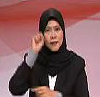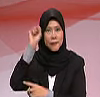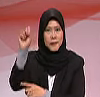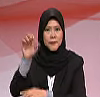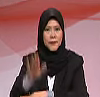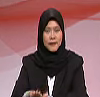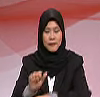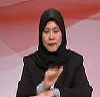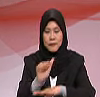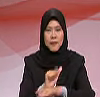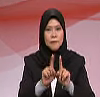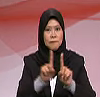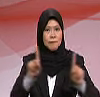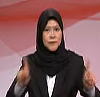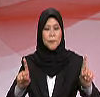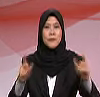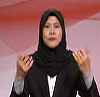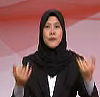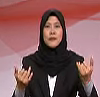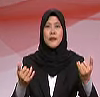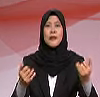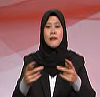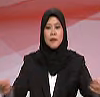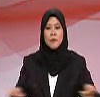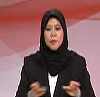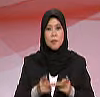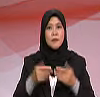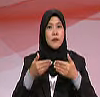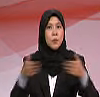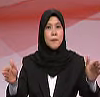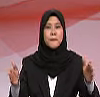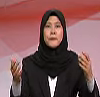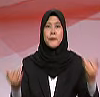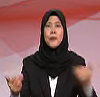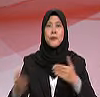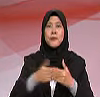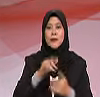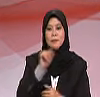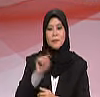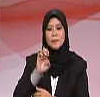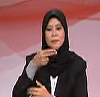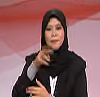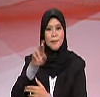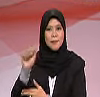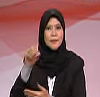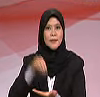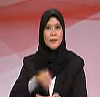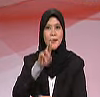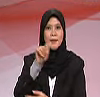ini. Amalkan penjarakan fizikal khususnya di kawasan awam. Kembali bersama Zera di Angkasa